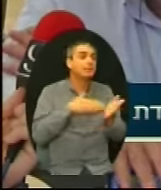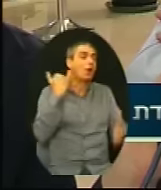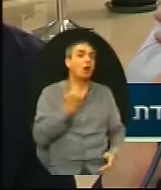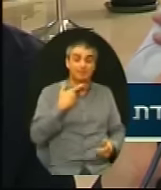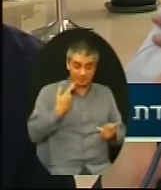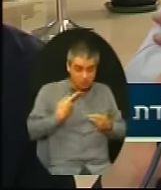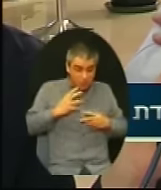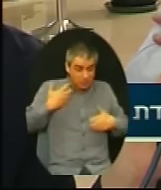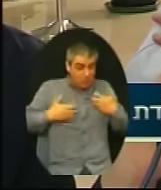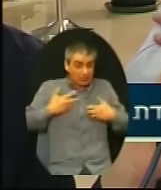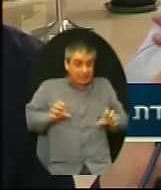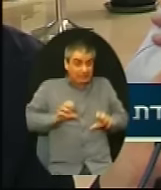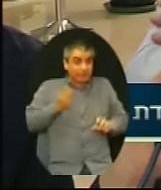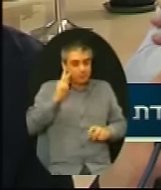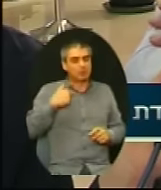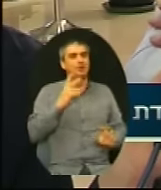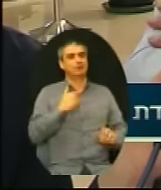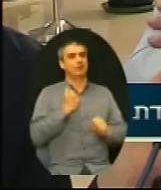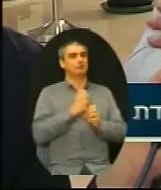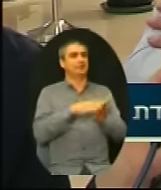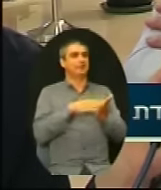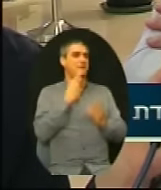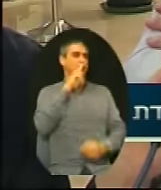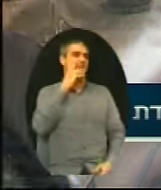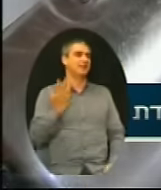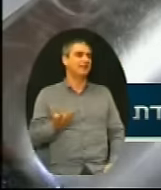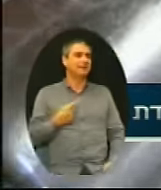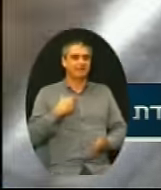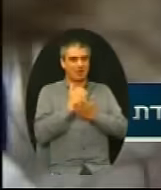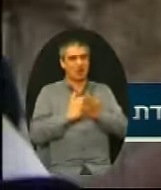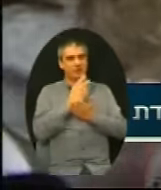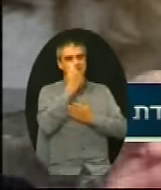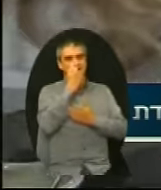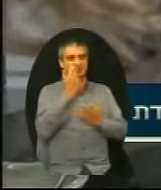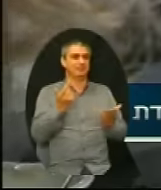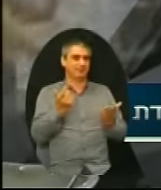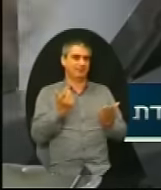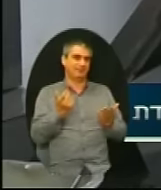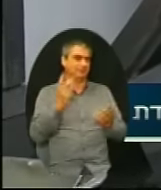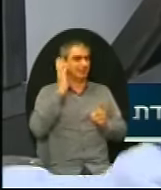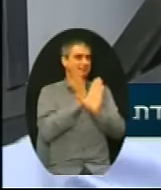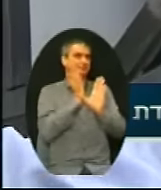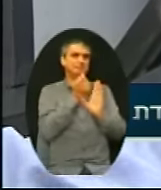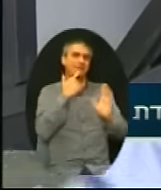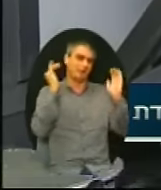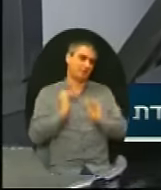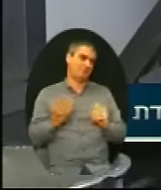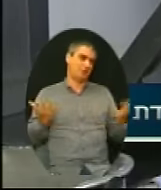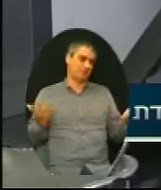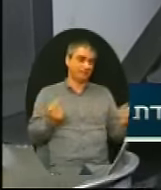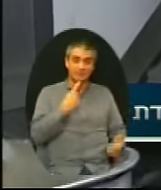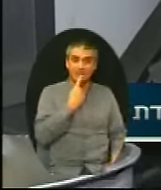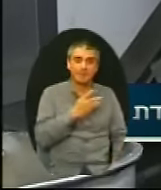ככל שאני יותר כועס ויותר עצבני, ככה אני עושה יותר ריבה וחוסך כסף מפסיכיאטר. ואיך אמר